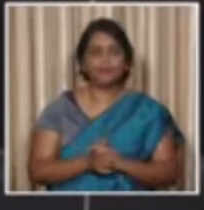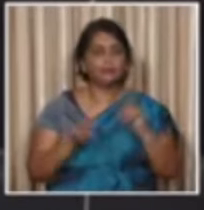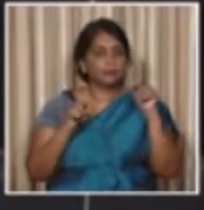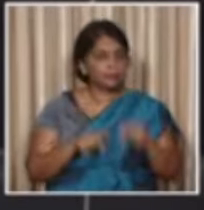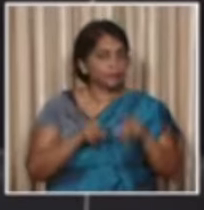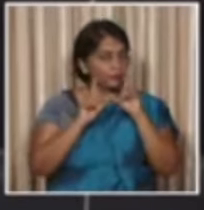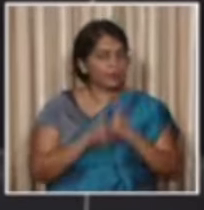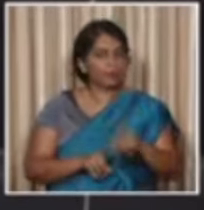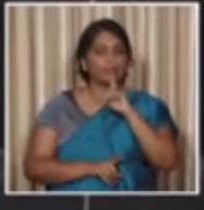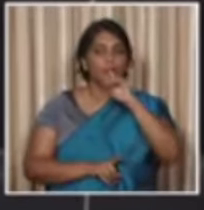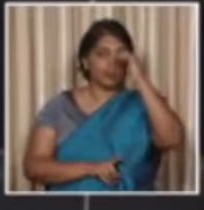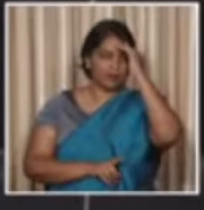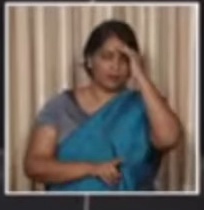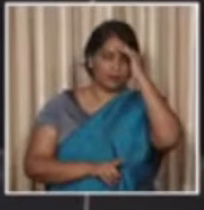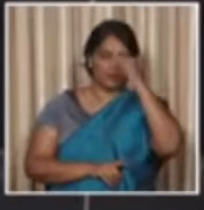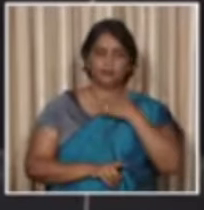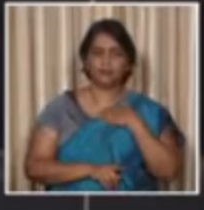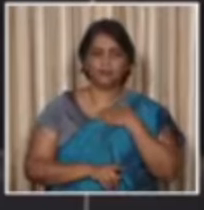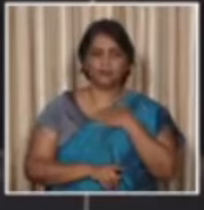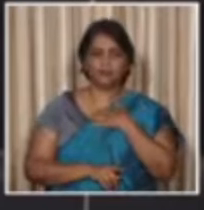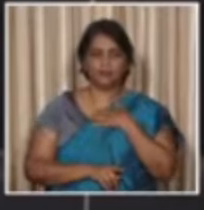ඒ වෙනුවට කථානායකතුමාට